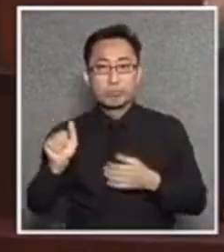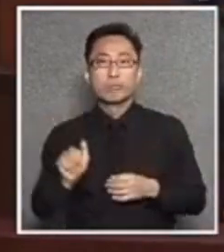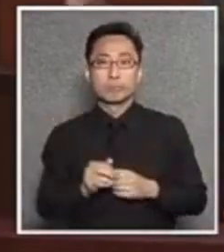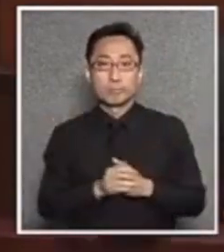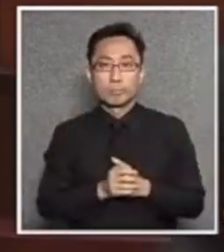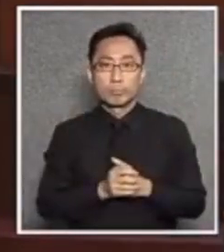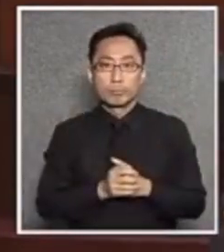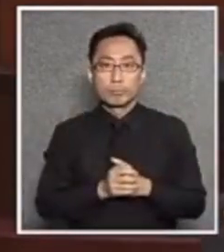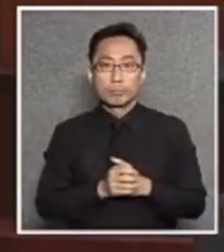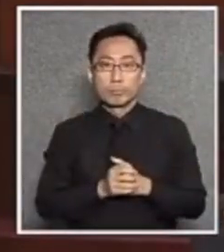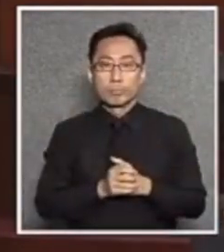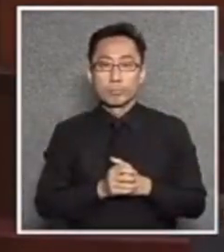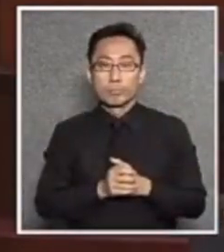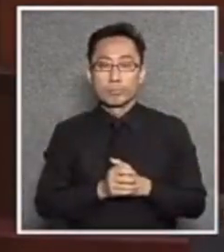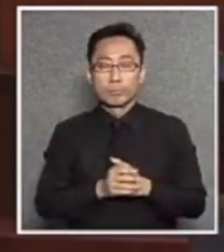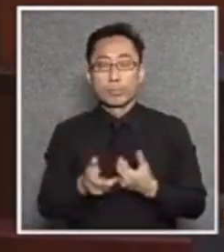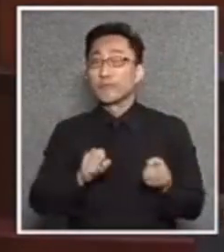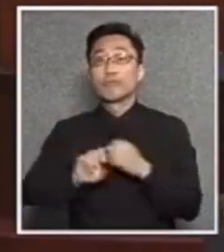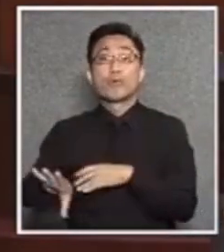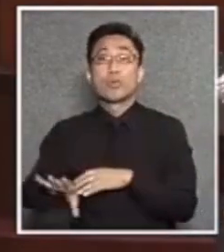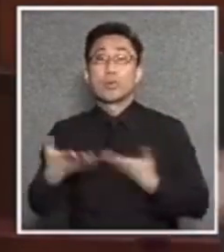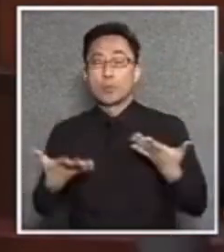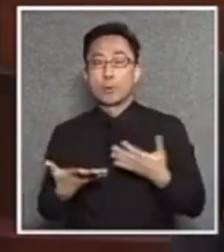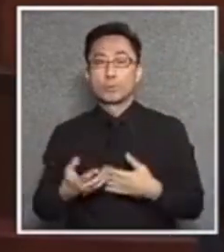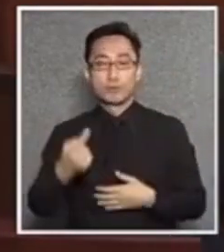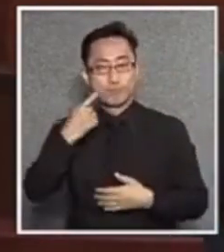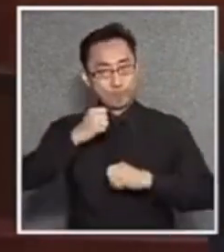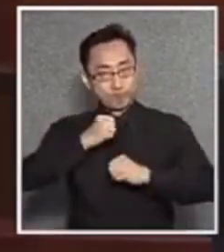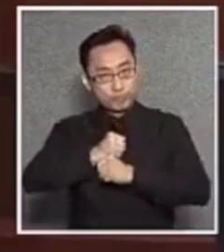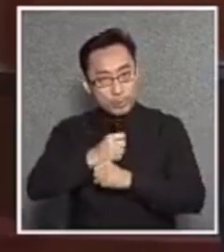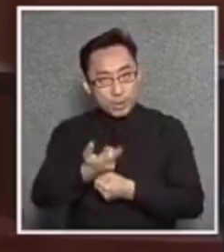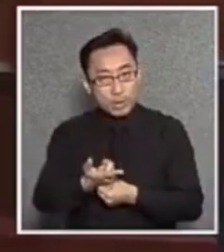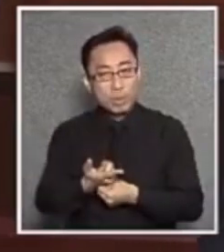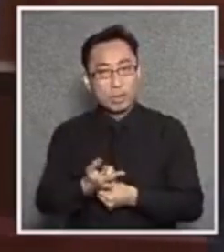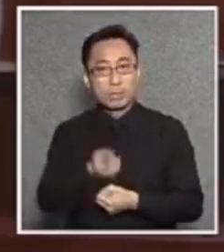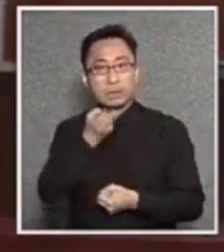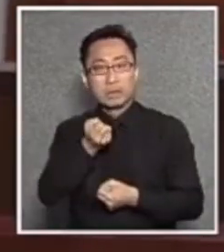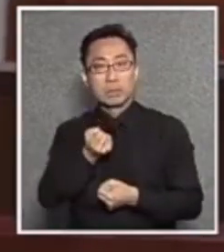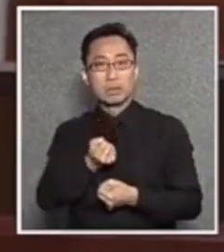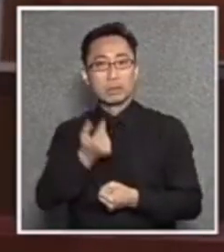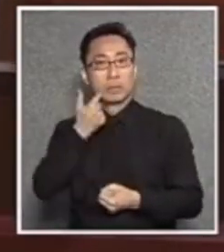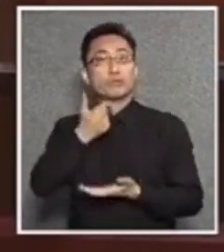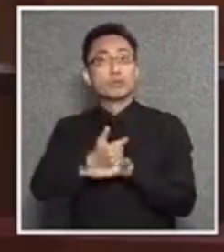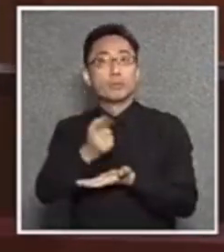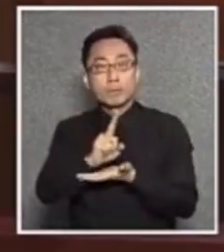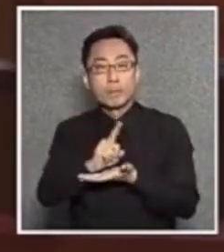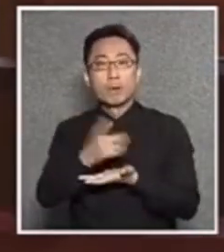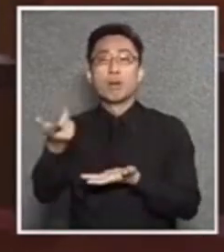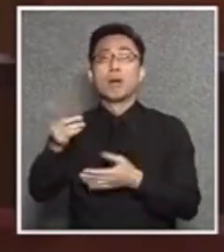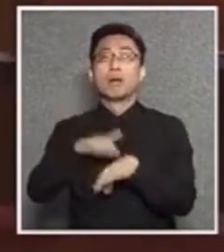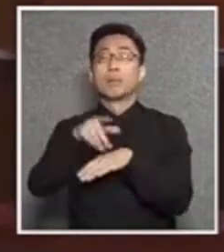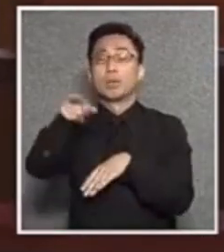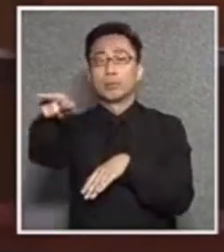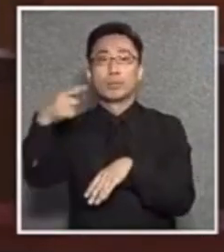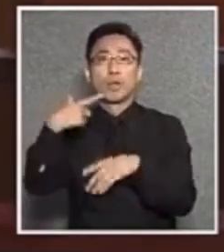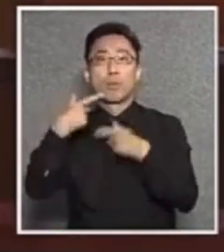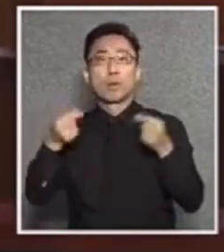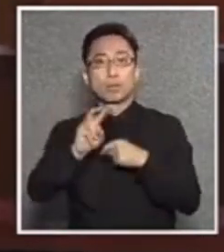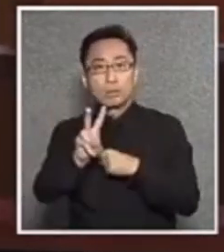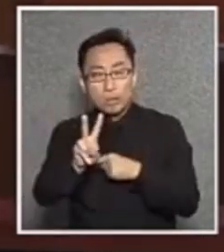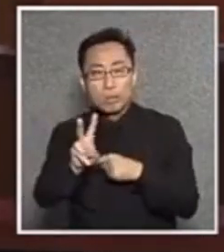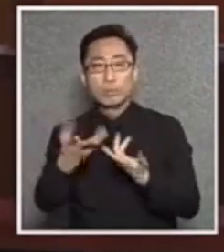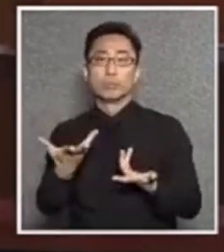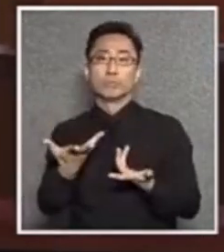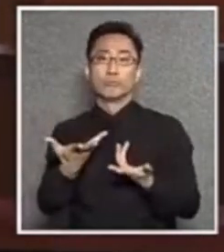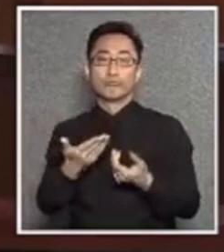一系就唔好做啊嘛，大佬。提不信任動議有咩咁大件事啊？台灣都提過島國案啦，不過通過唔到，呢度又一樣，